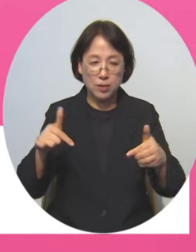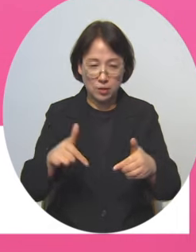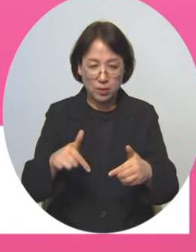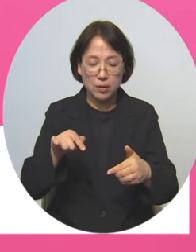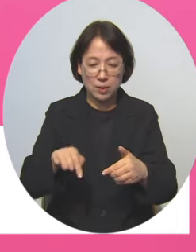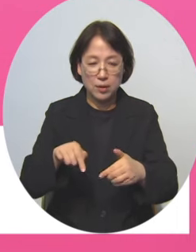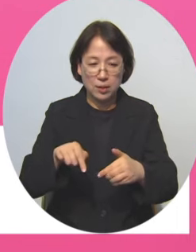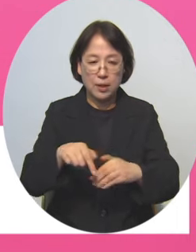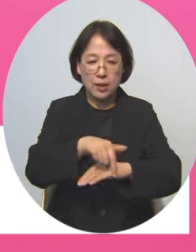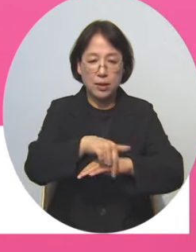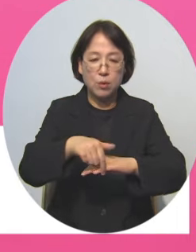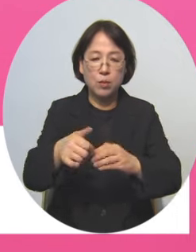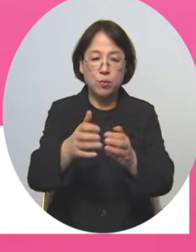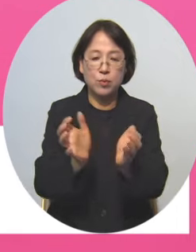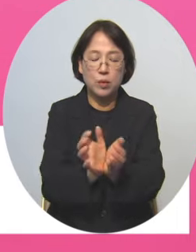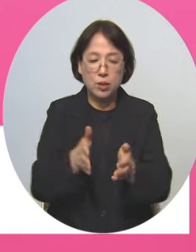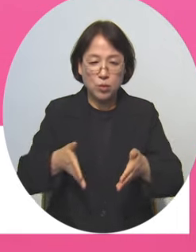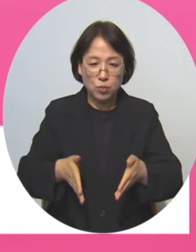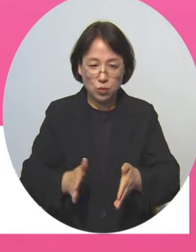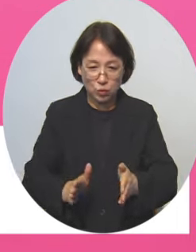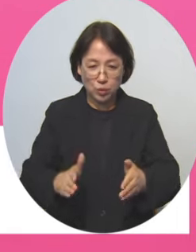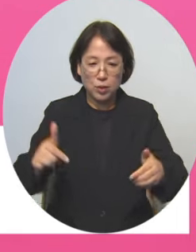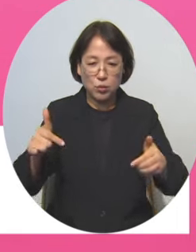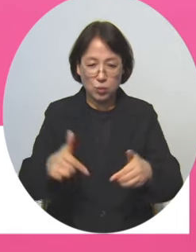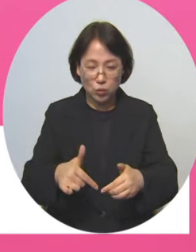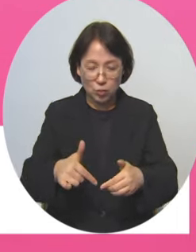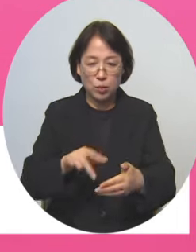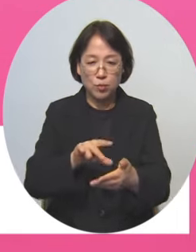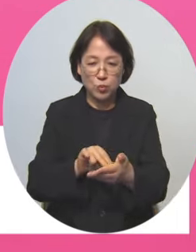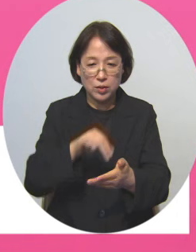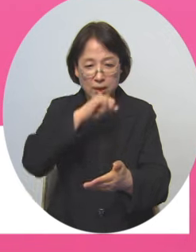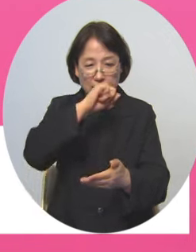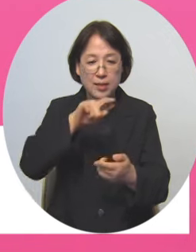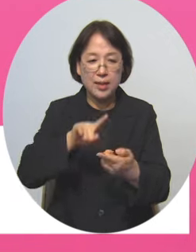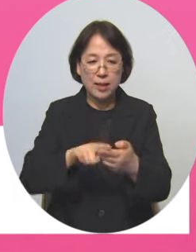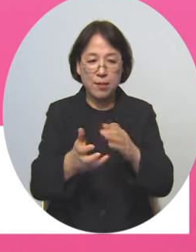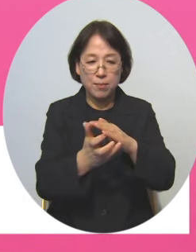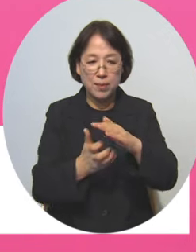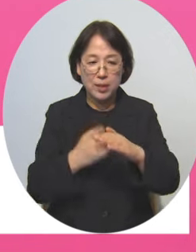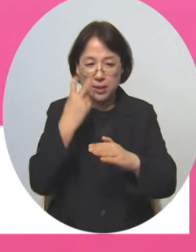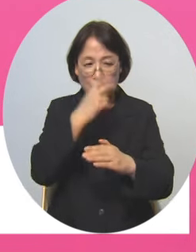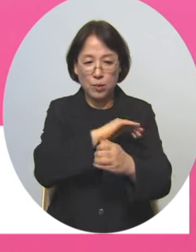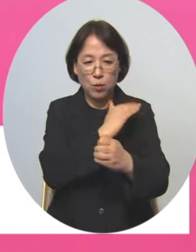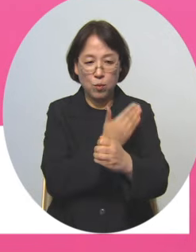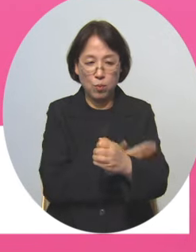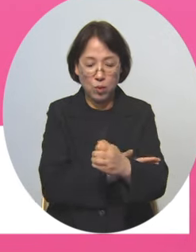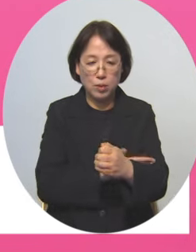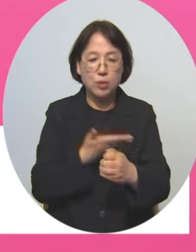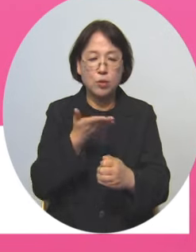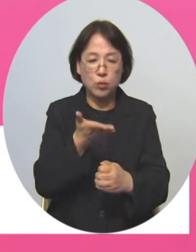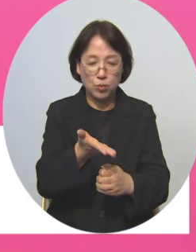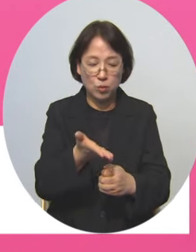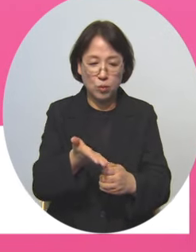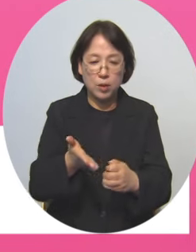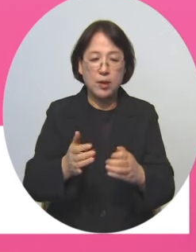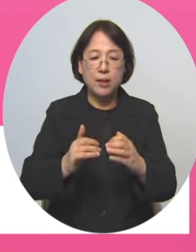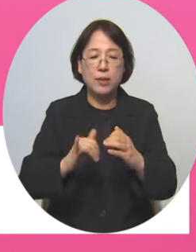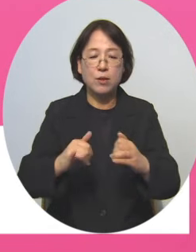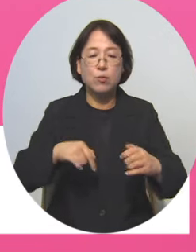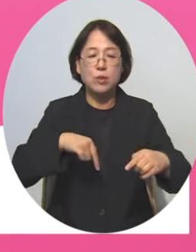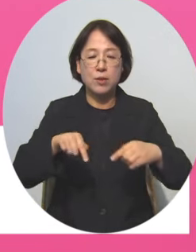인구전략기획부에 저출생 예산에 대한 사전 심의권을 부여하고 인구정책